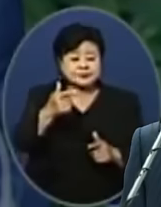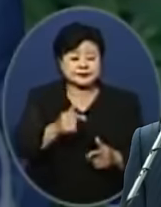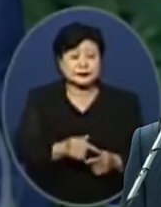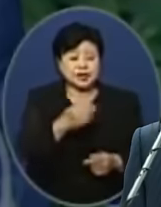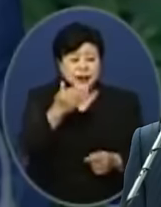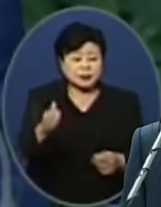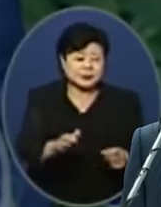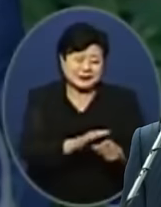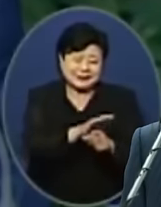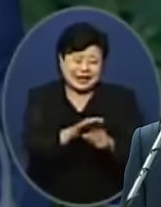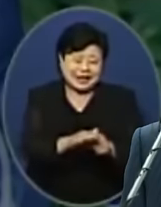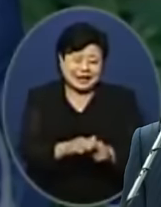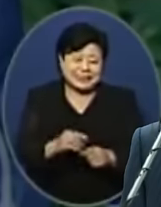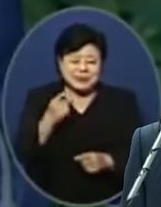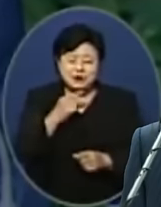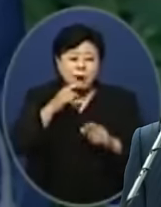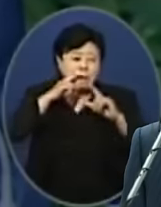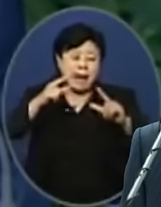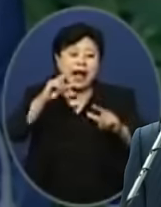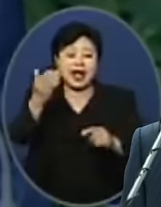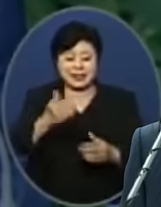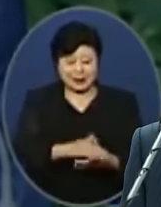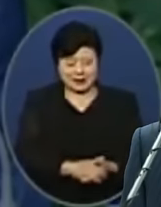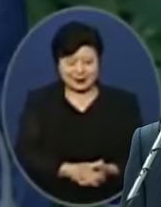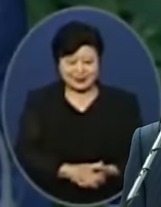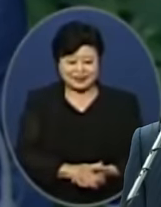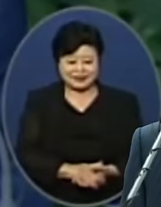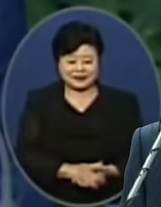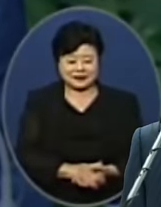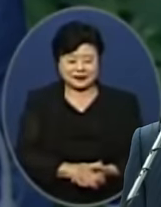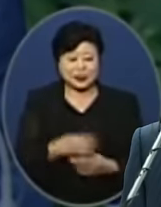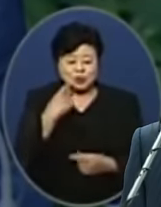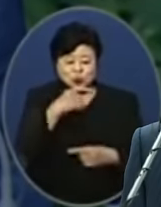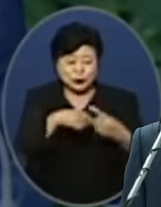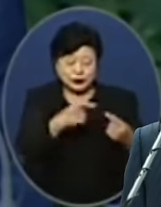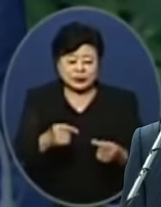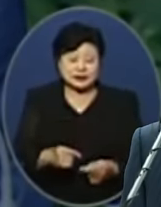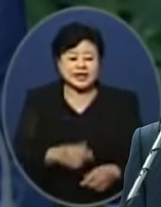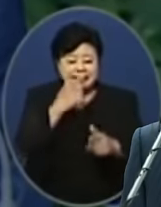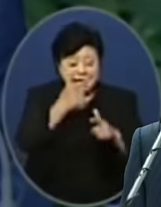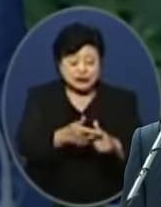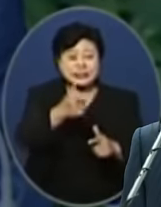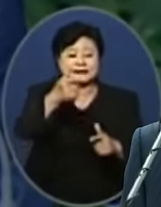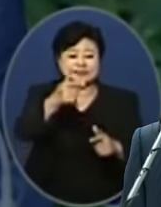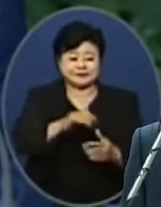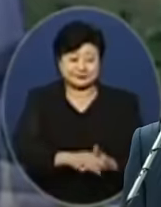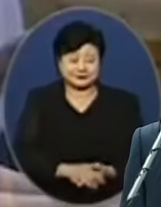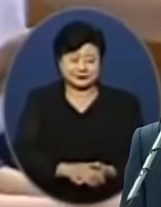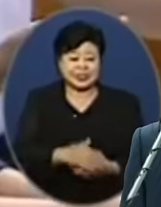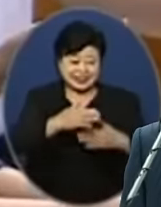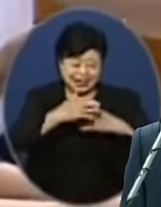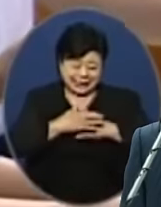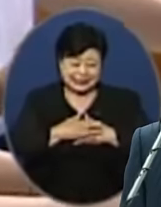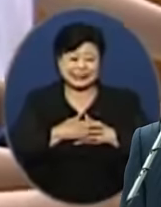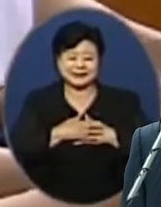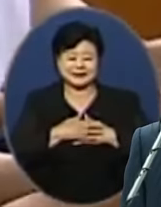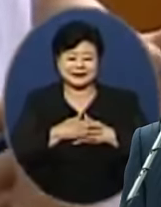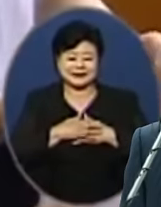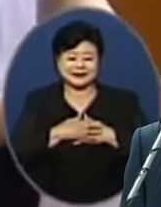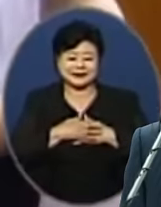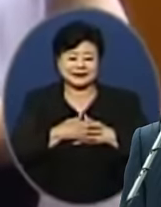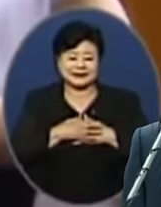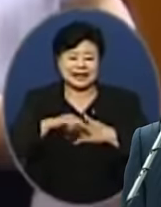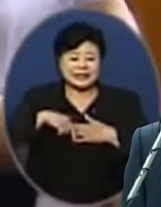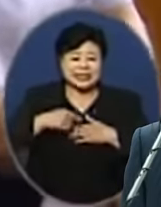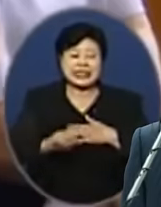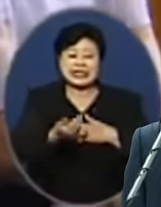예수님은 여러분을 사랑한다고 입으로 말씀하십시오. 한번 따라 말씀하십시오. 예수님은 나를